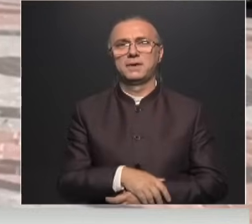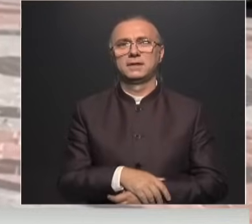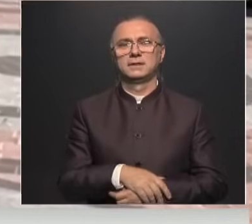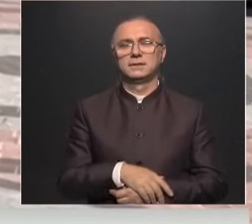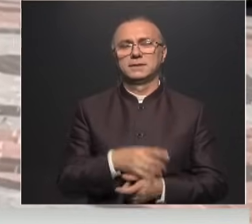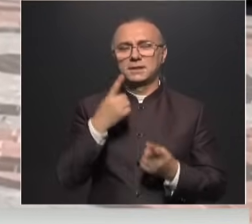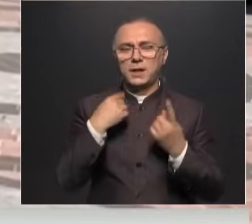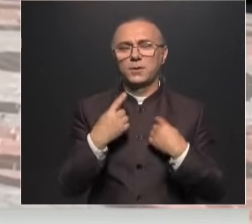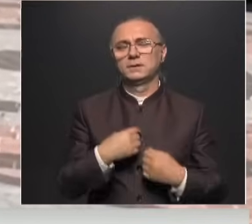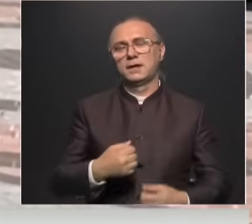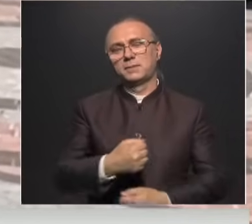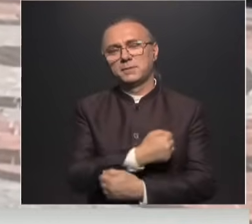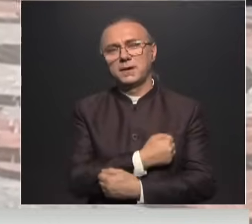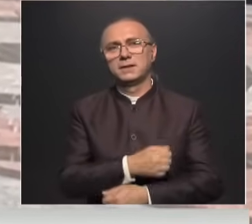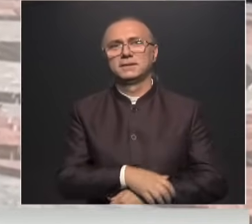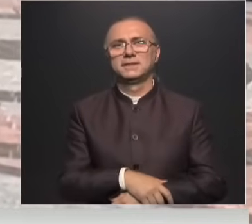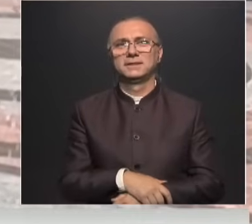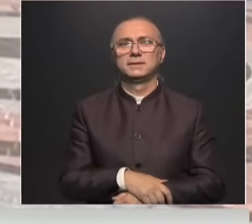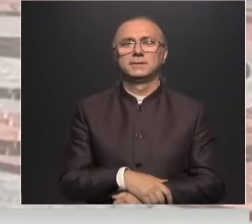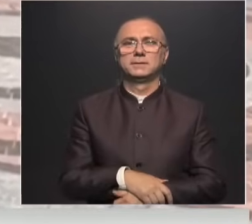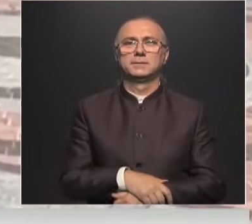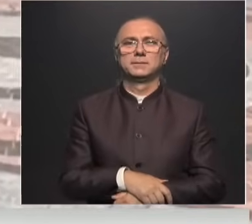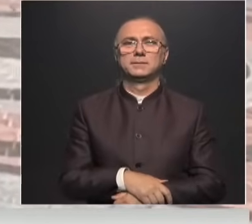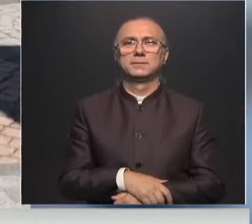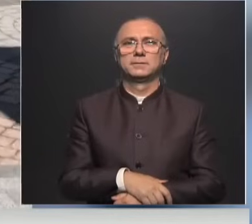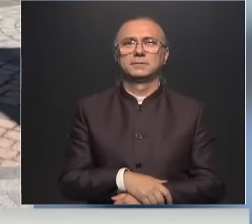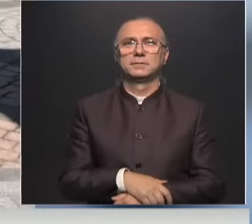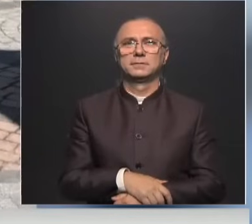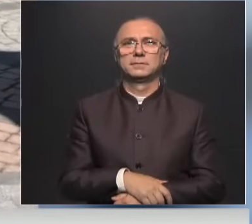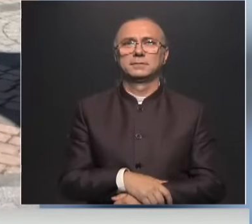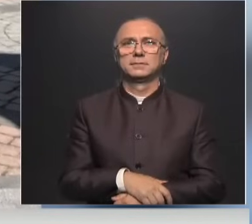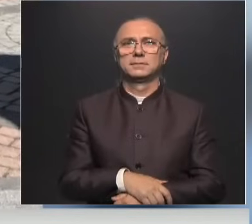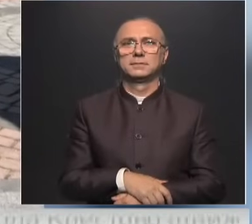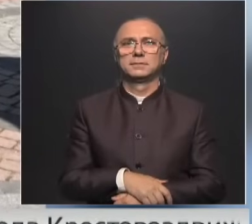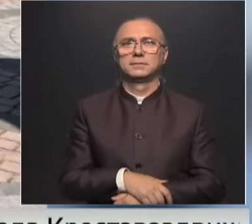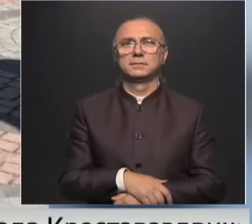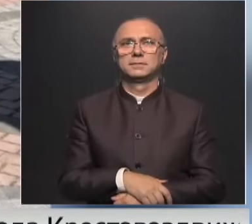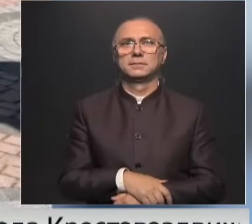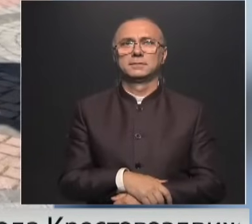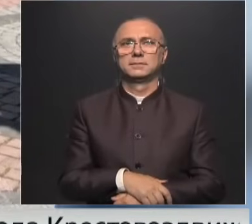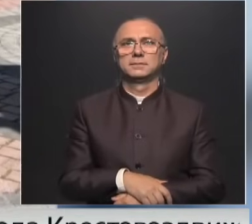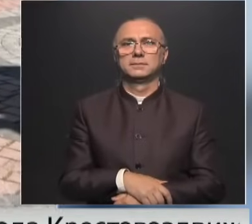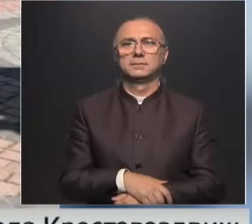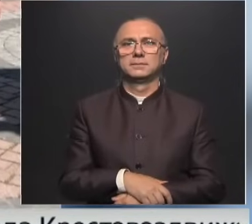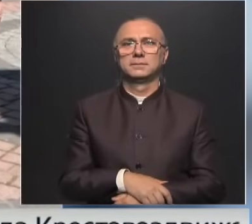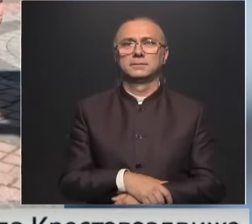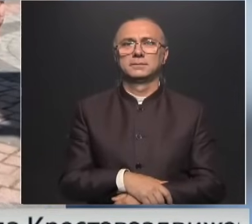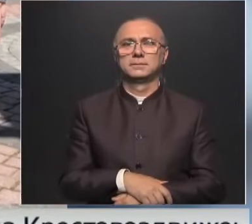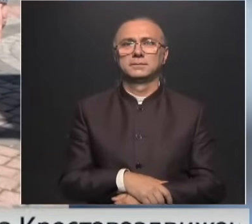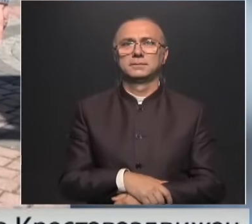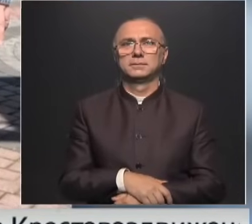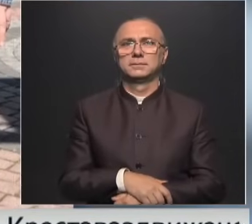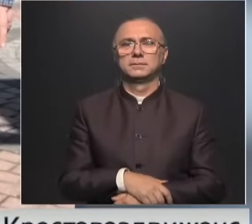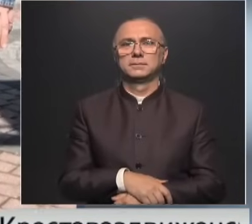слезы, обнимание, потом капучино в кафе у